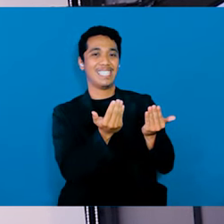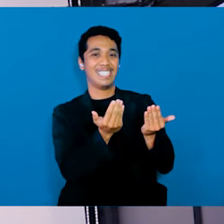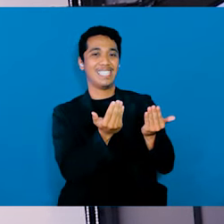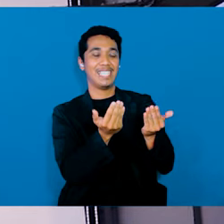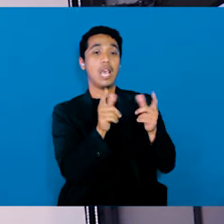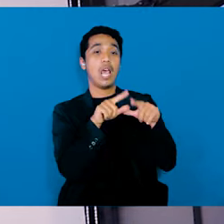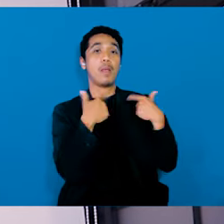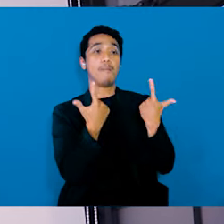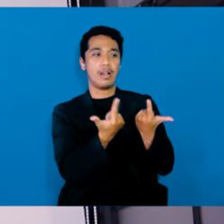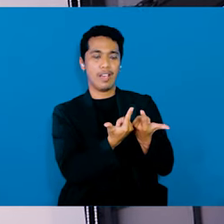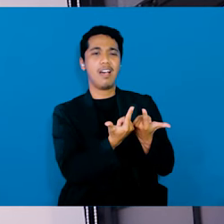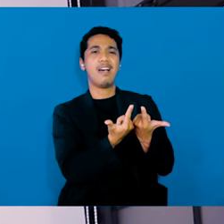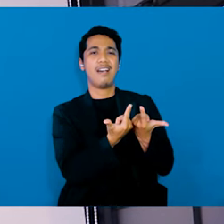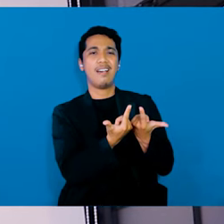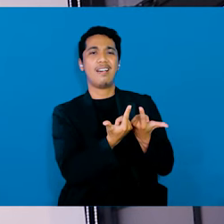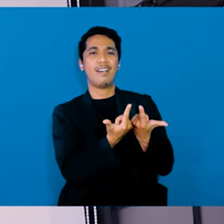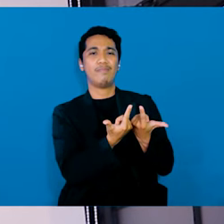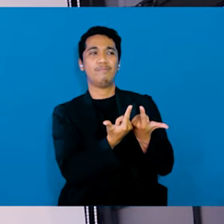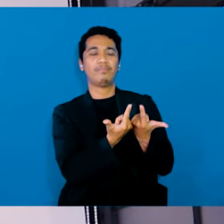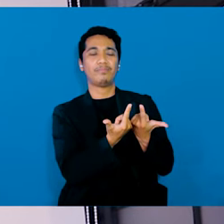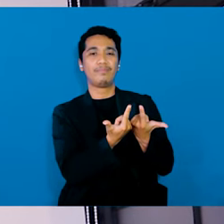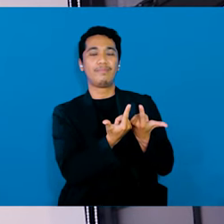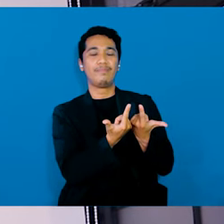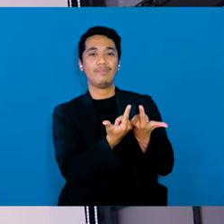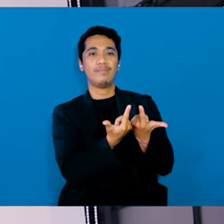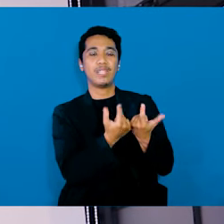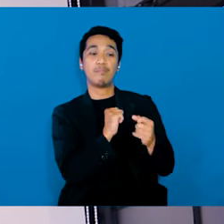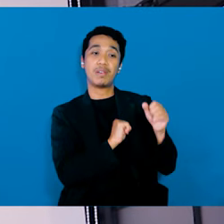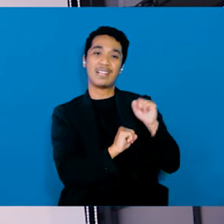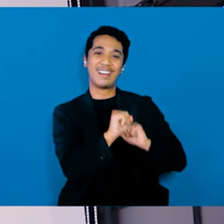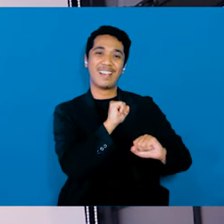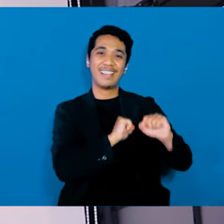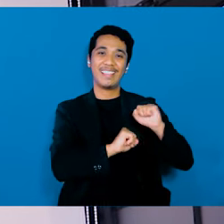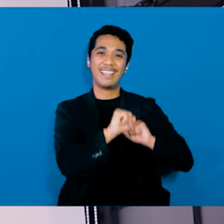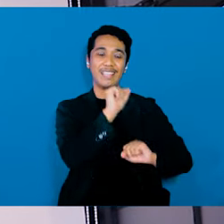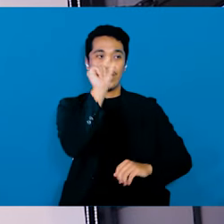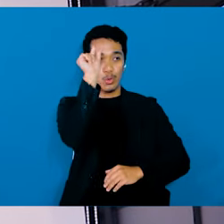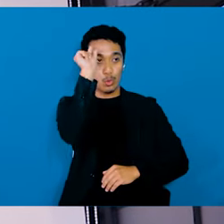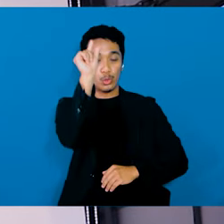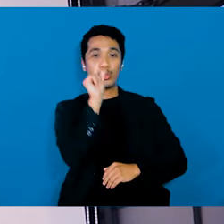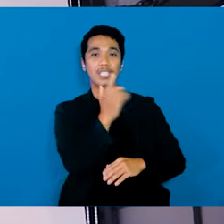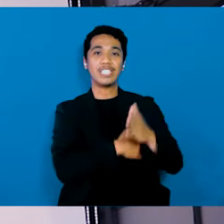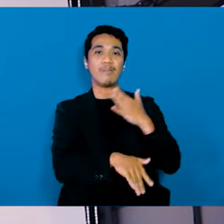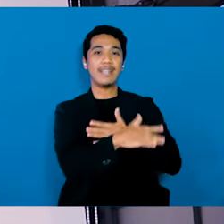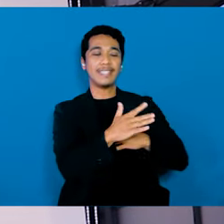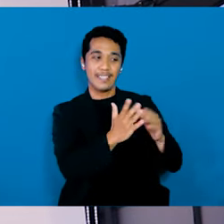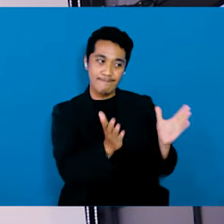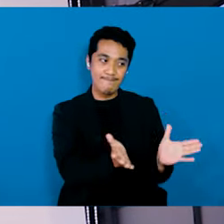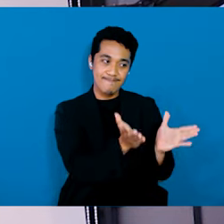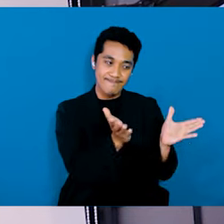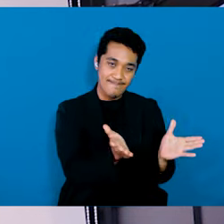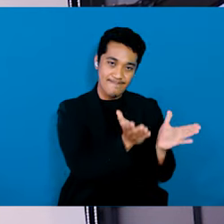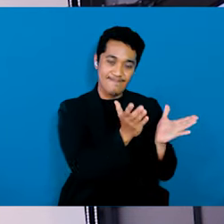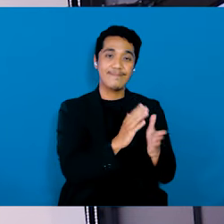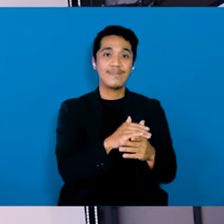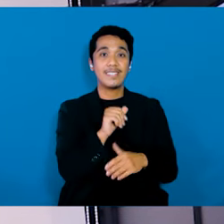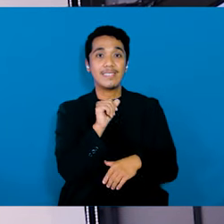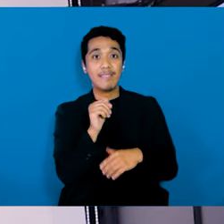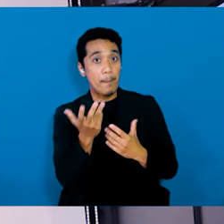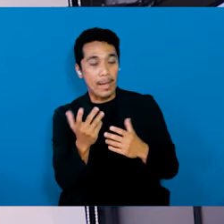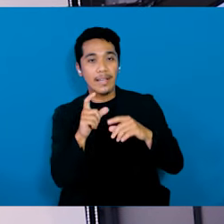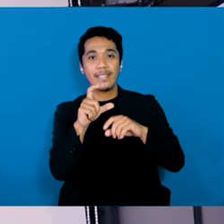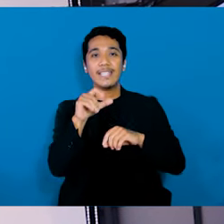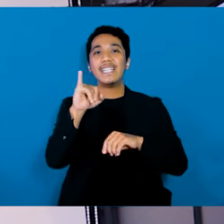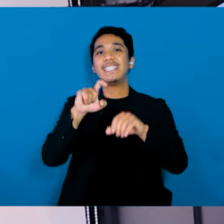sebuah lembaga juga yang bergerak untuk pemberdayaan difabel, yaitu